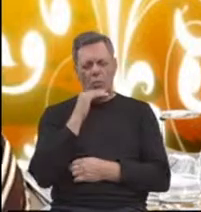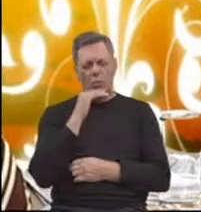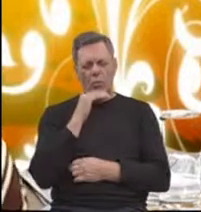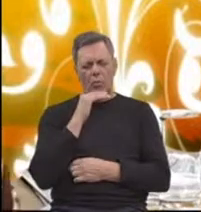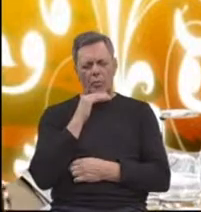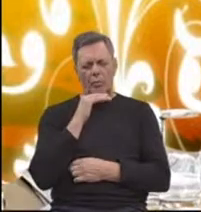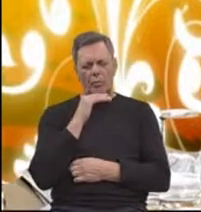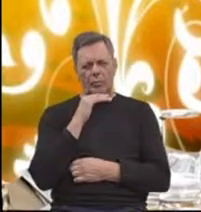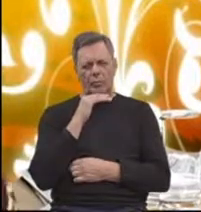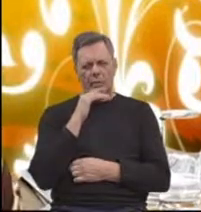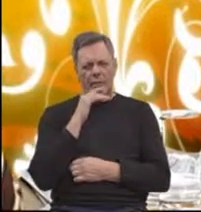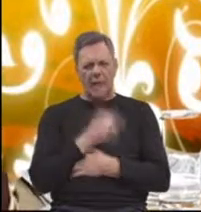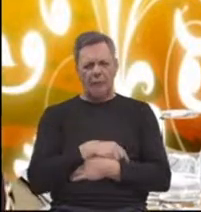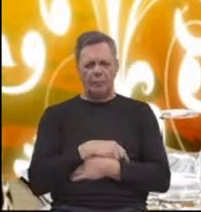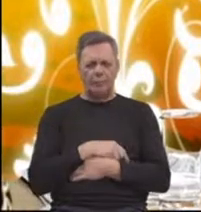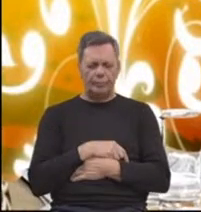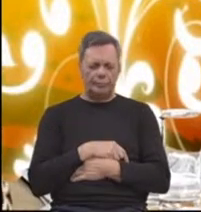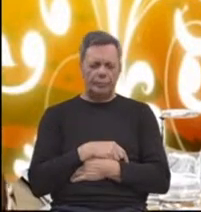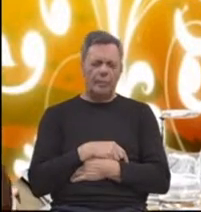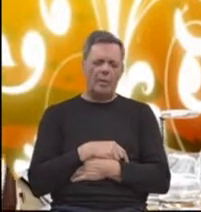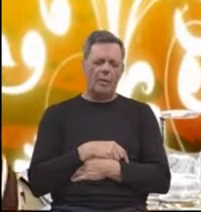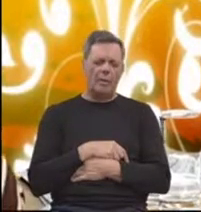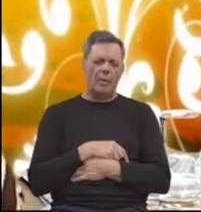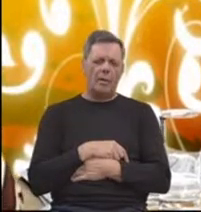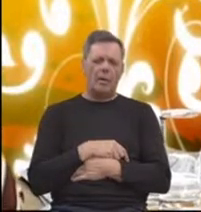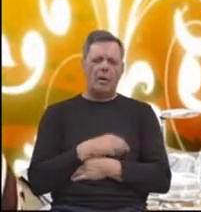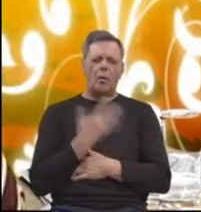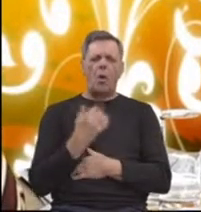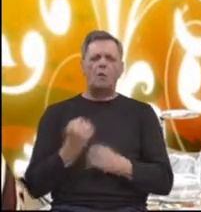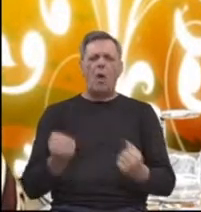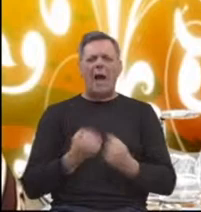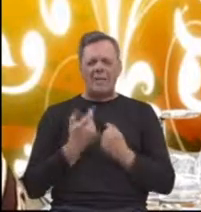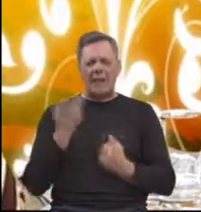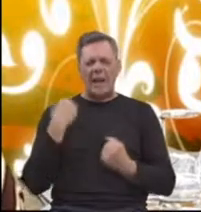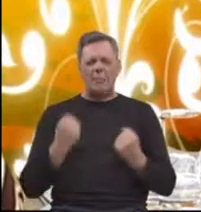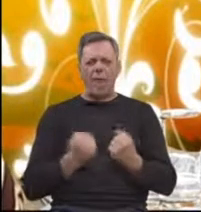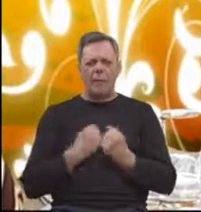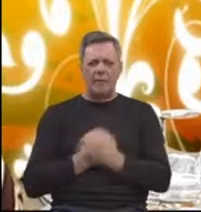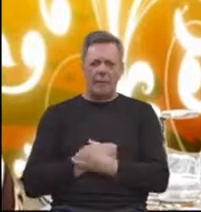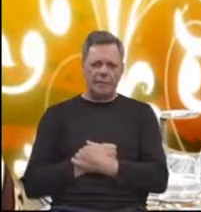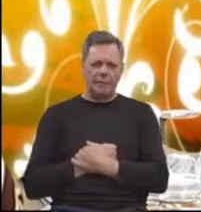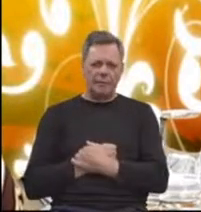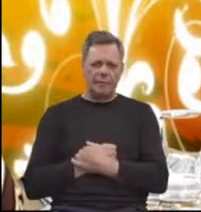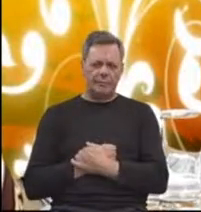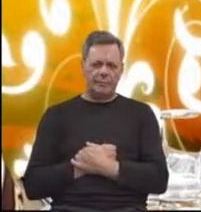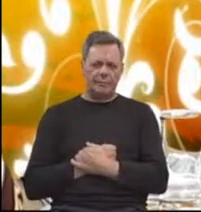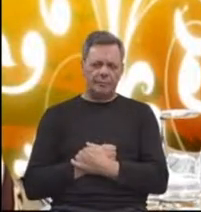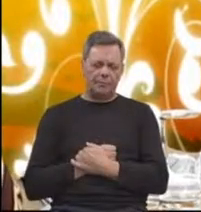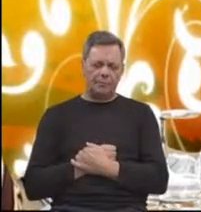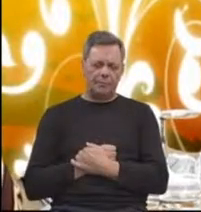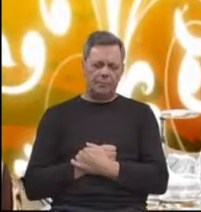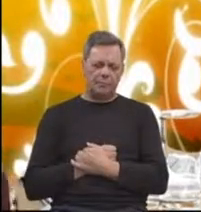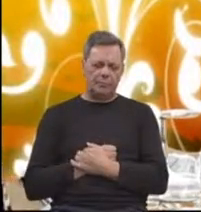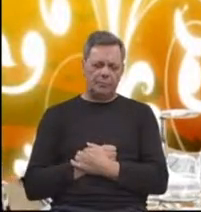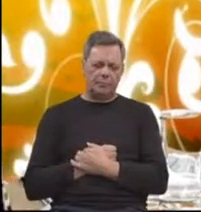o psihološkom profilu današnjeg građana Republike Hrvatske. Koliko smo aktivni? Jesmo li aktivni? Jel mi se čučimo kući pa čekamo da nam neko odluku